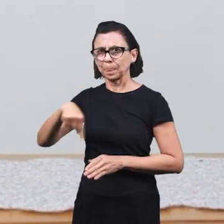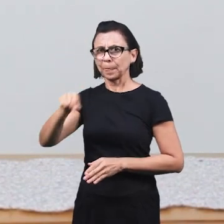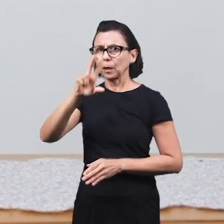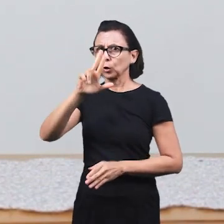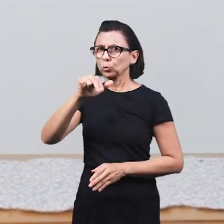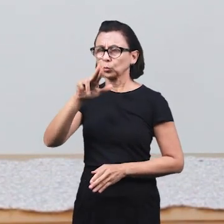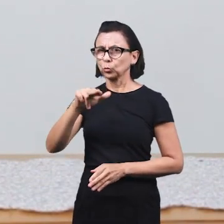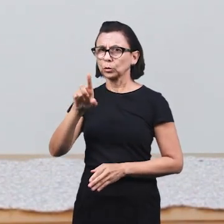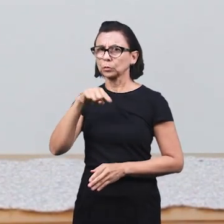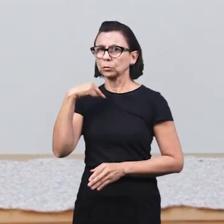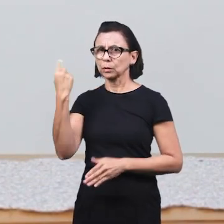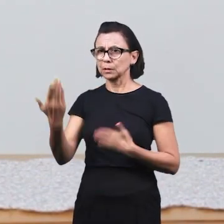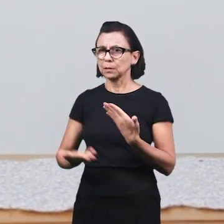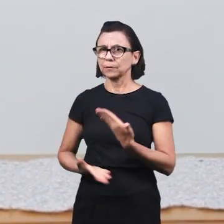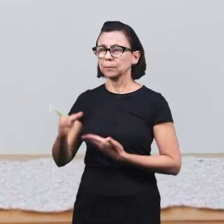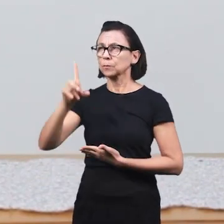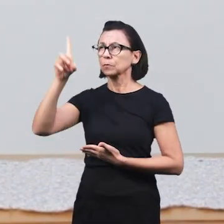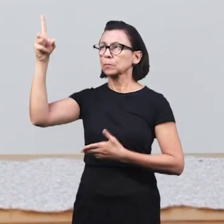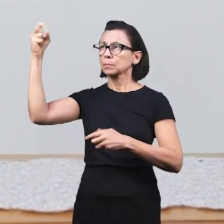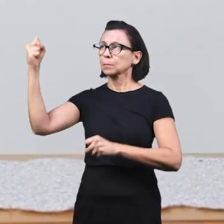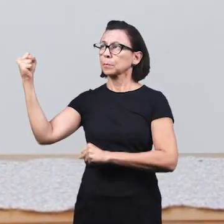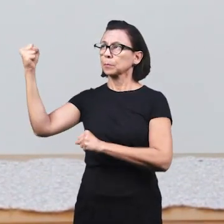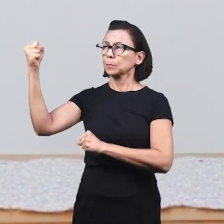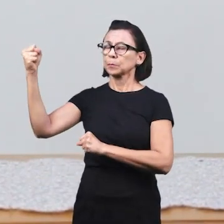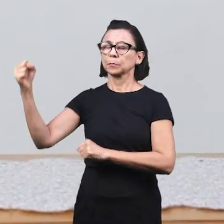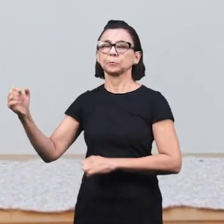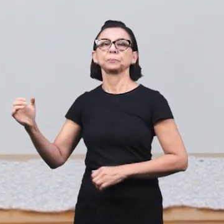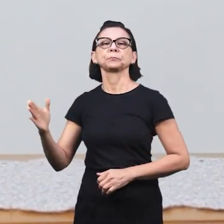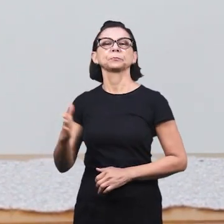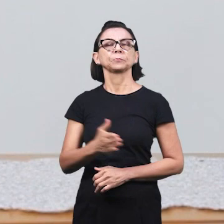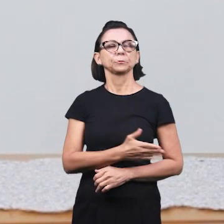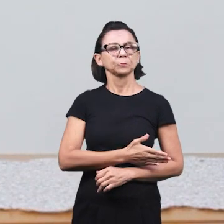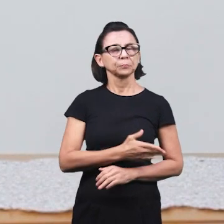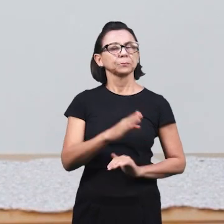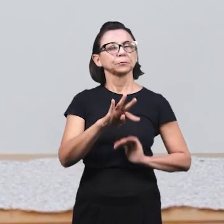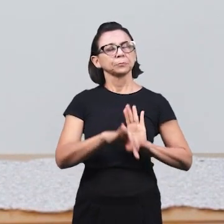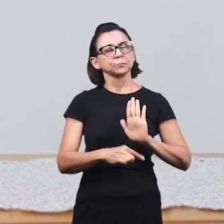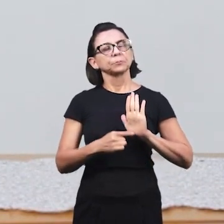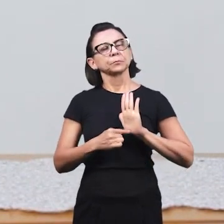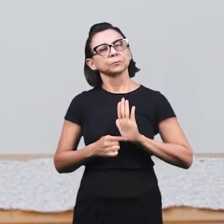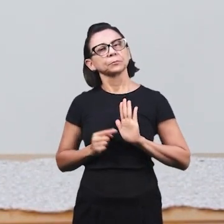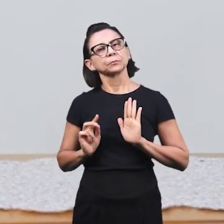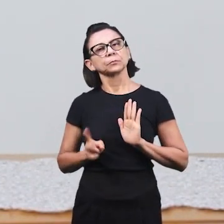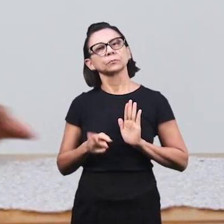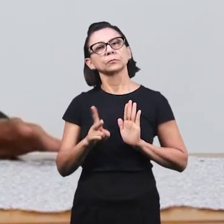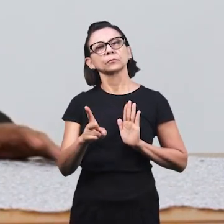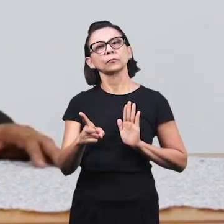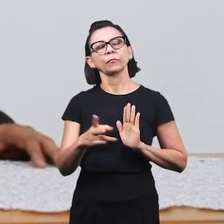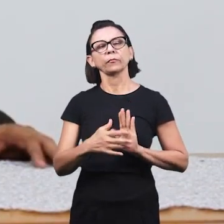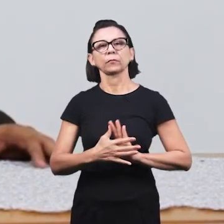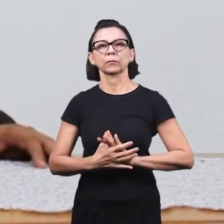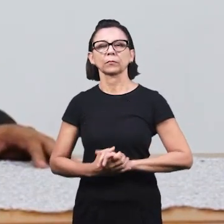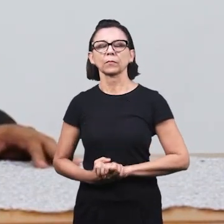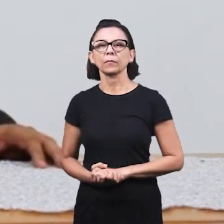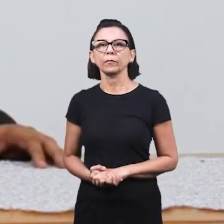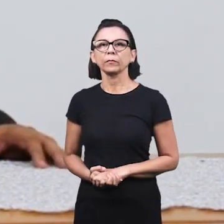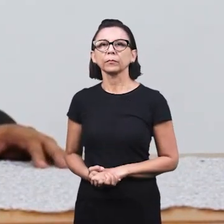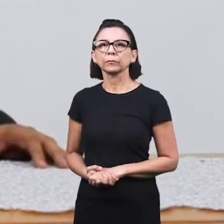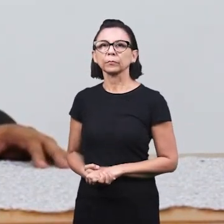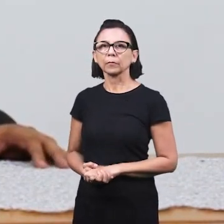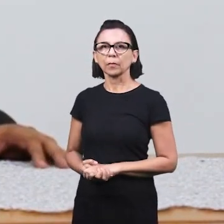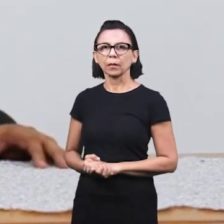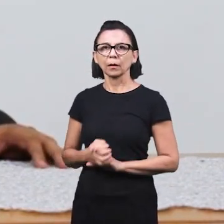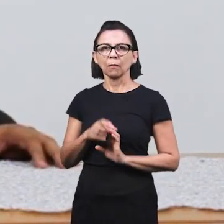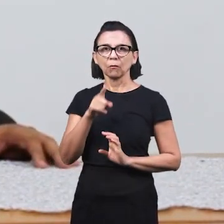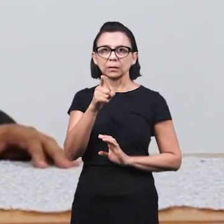можем осознавать, что мы слуги Бога Всевышнего, и Он доступен нам, Он близок